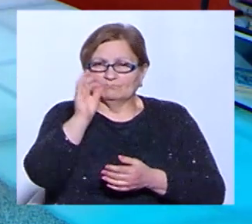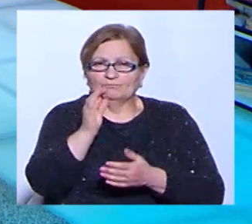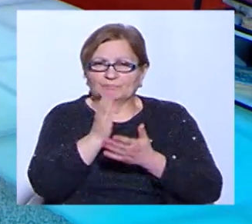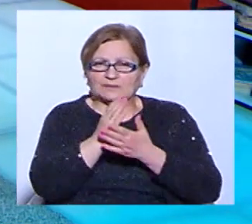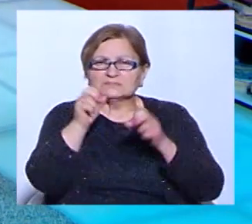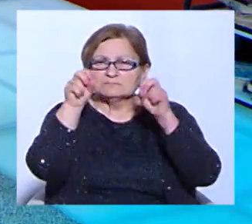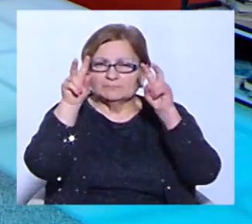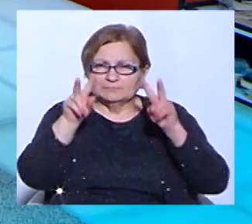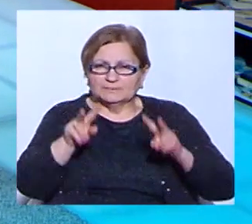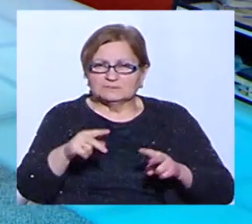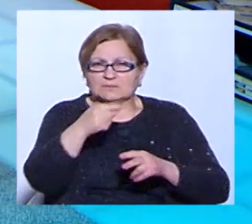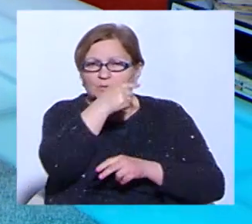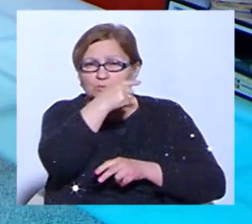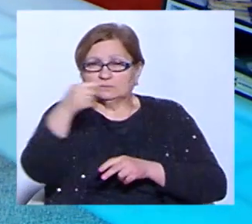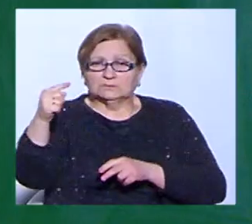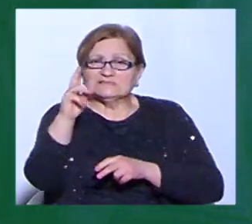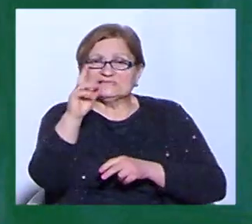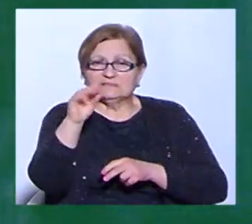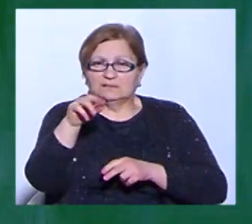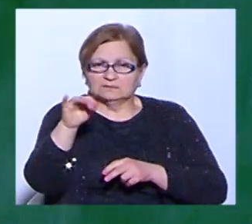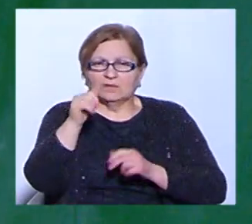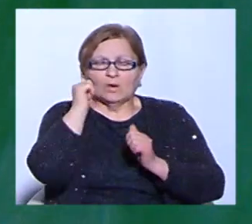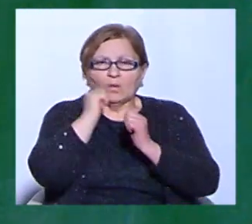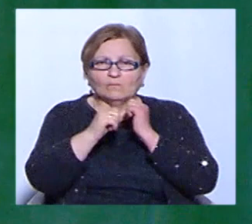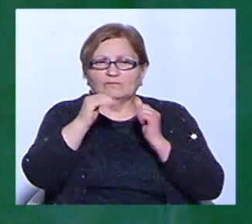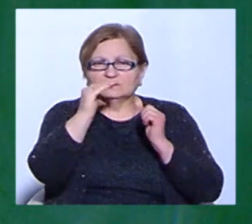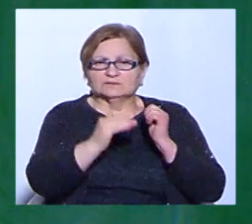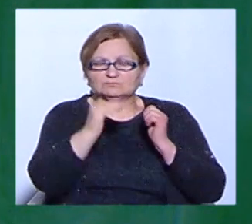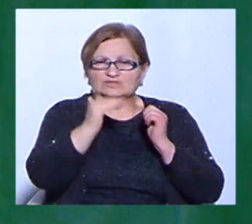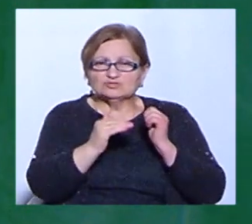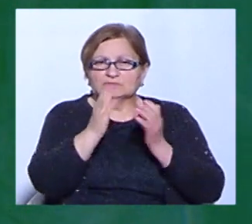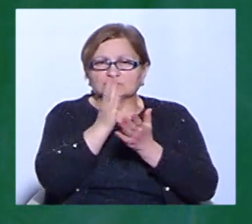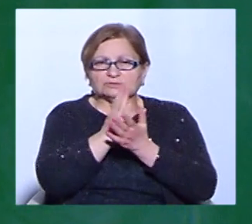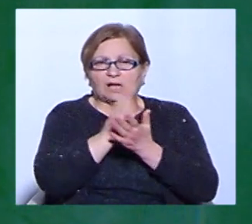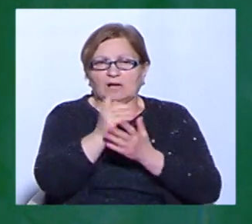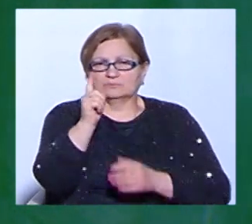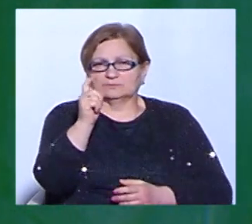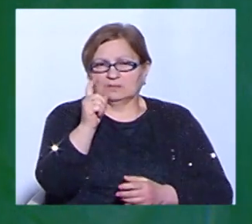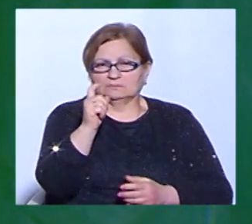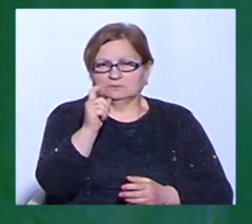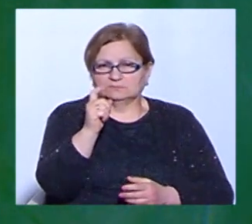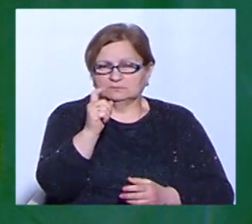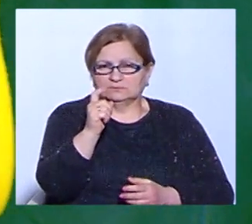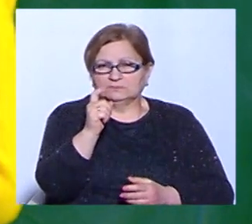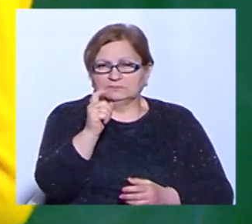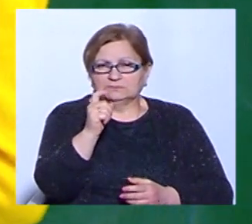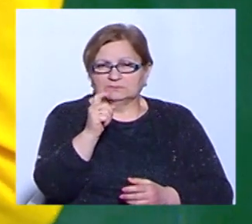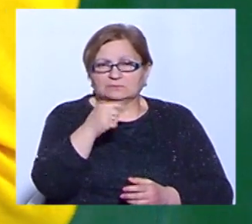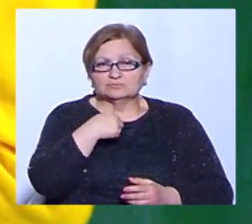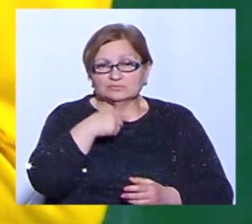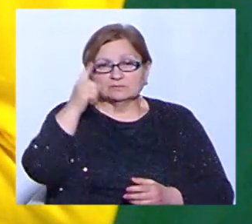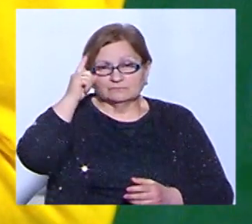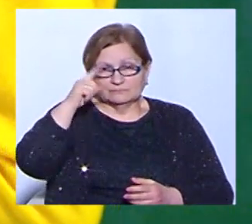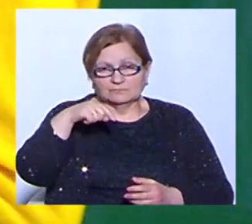სახის წილადი, ანუ წილადი, რომელსაც მნიშვნელში ყოველთვის აქვს 100. იგი როცა მნიშვნელში აქვს 100, ჩვენ ვიცით,